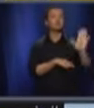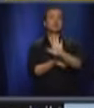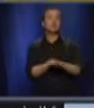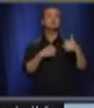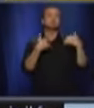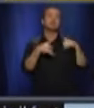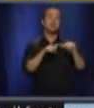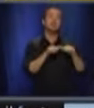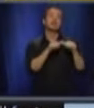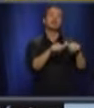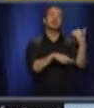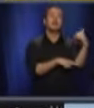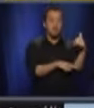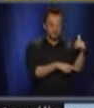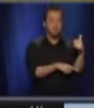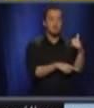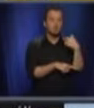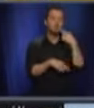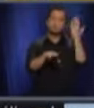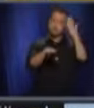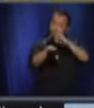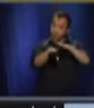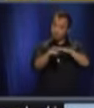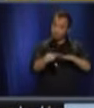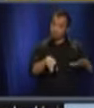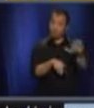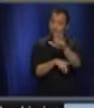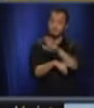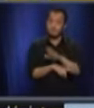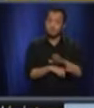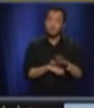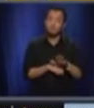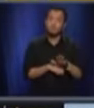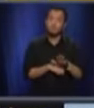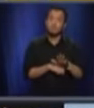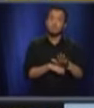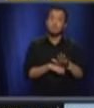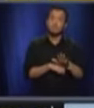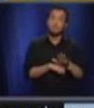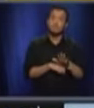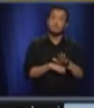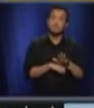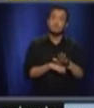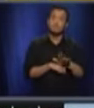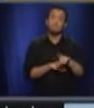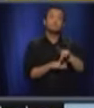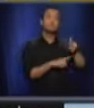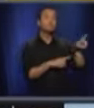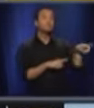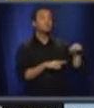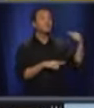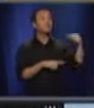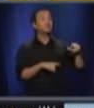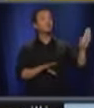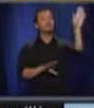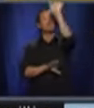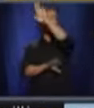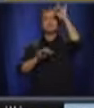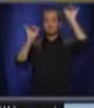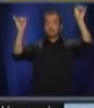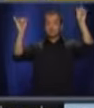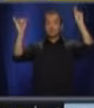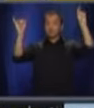restent en préalerte jaune et les autres régions qui étaient en vert